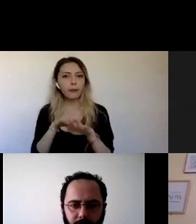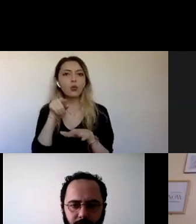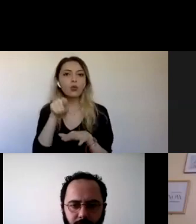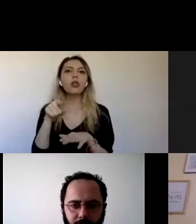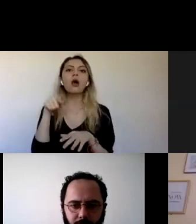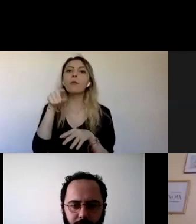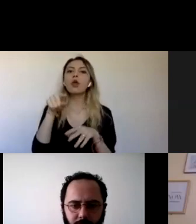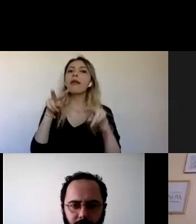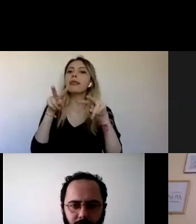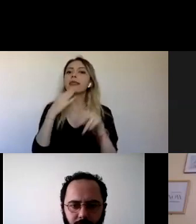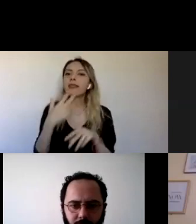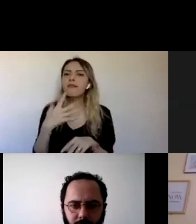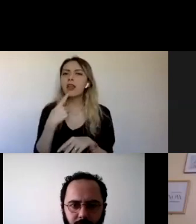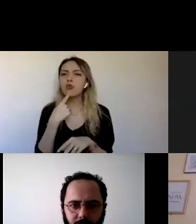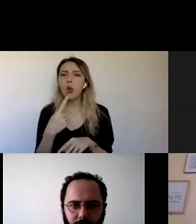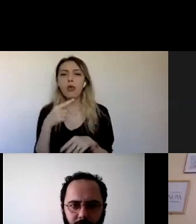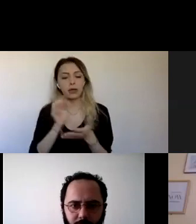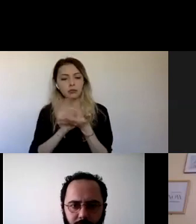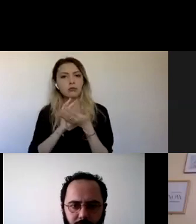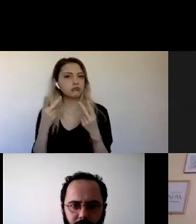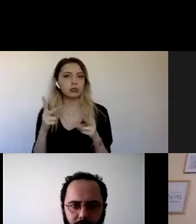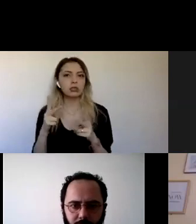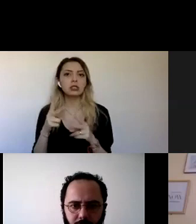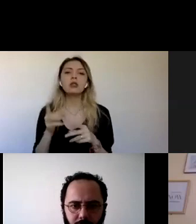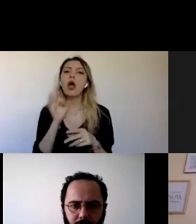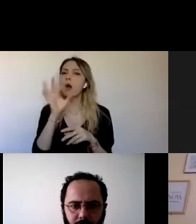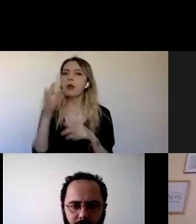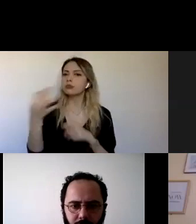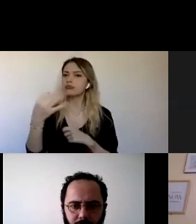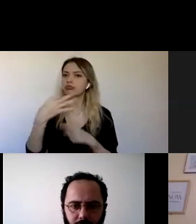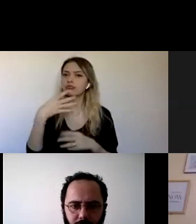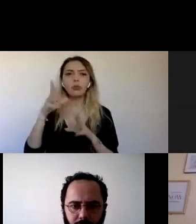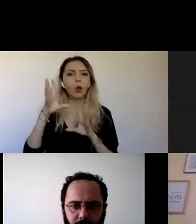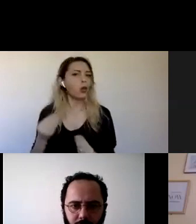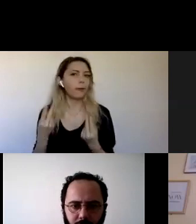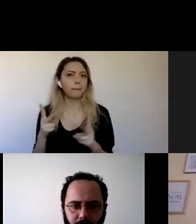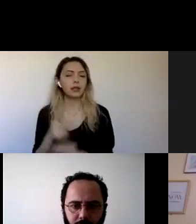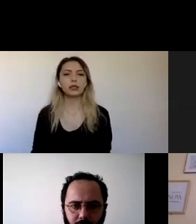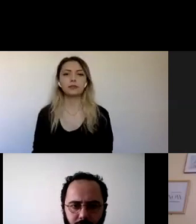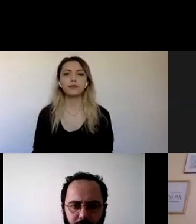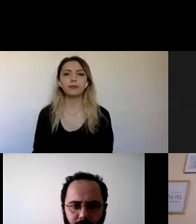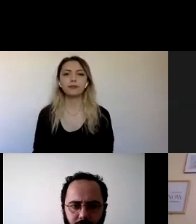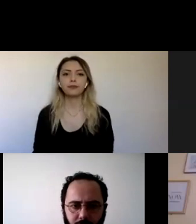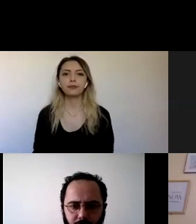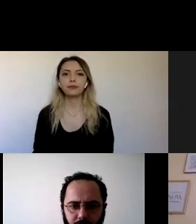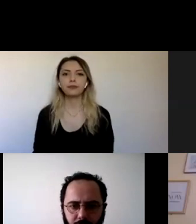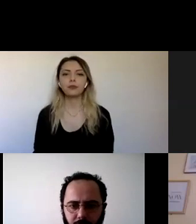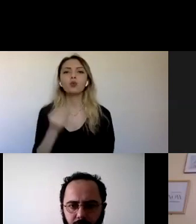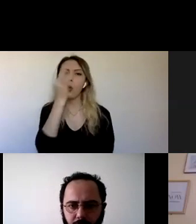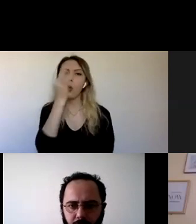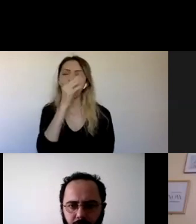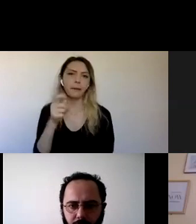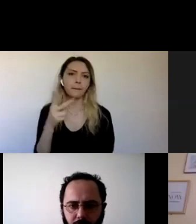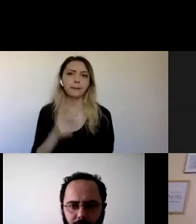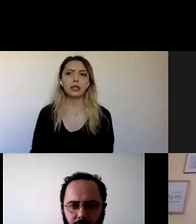takım olguları ya da kelimeleri de buraya ekleyebilirsiniz. Google Alerts de bu anlamda oldukça kolay bir bizim